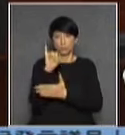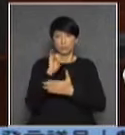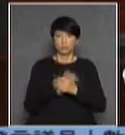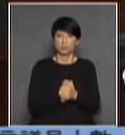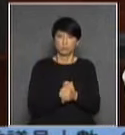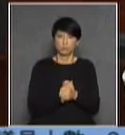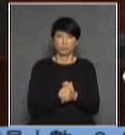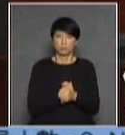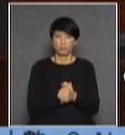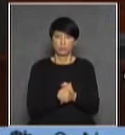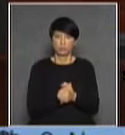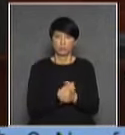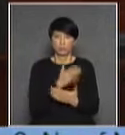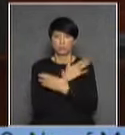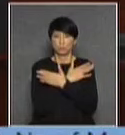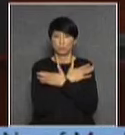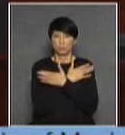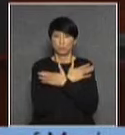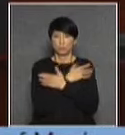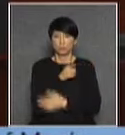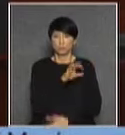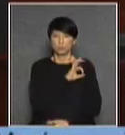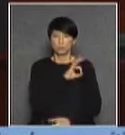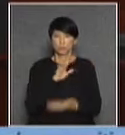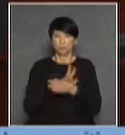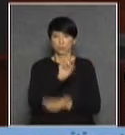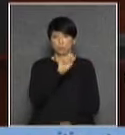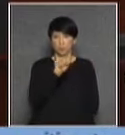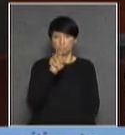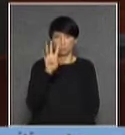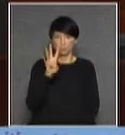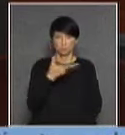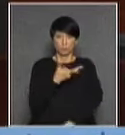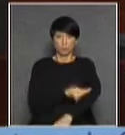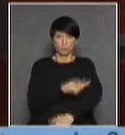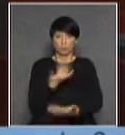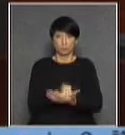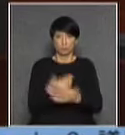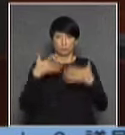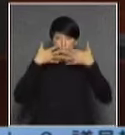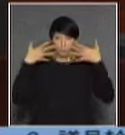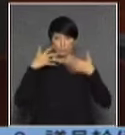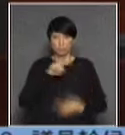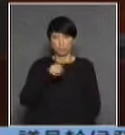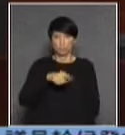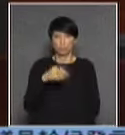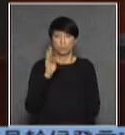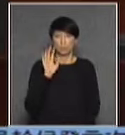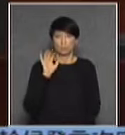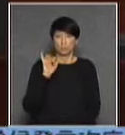所以你睇翻呢個愛協2014年人道毀滅嘅貓咧係